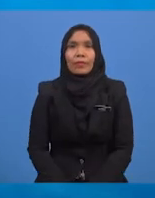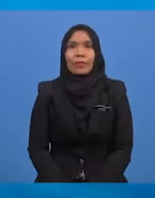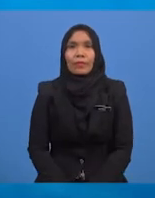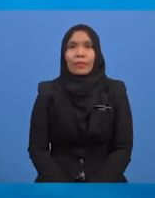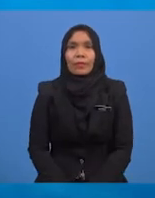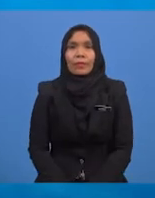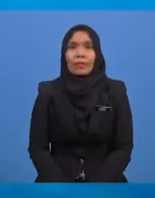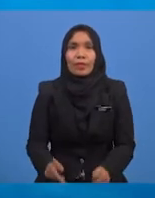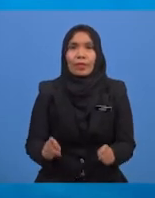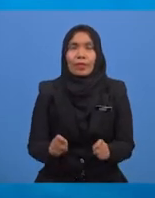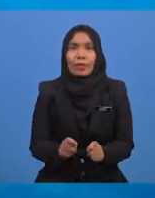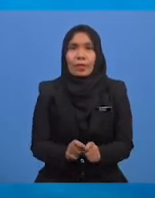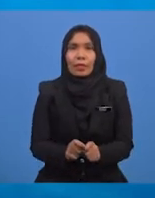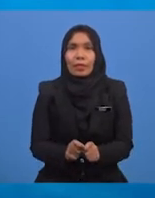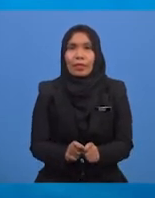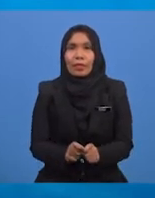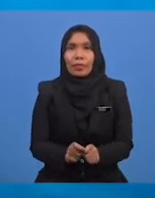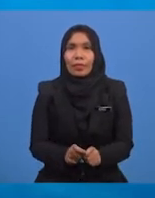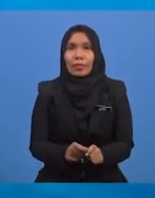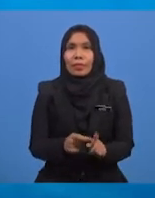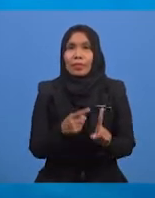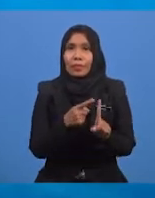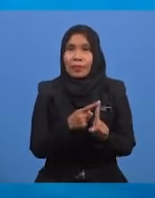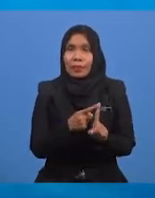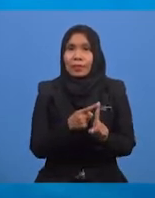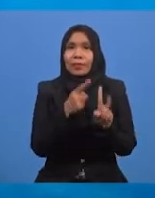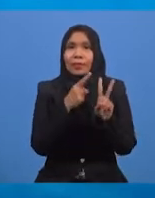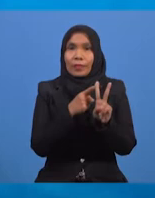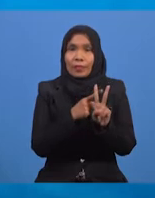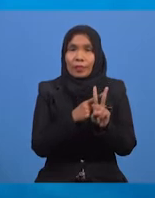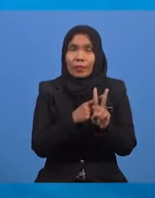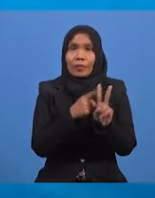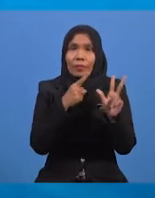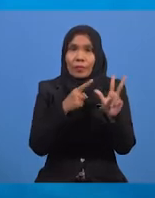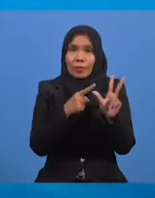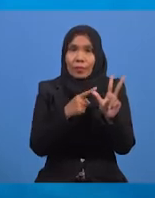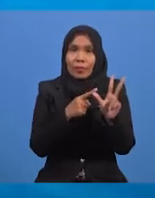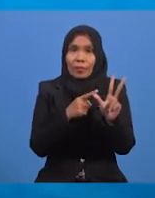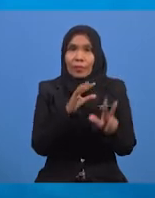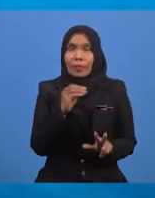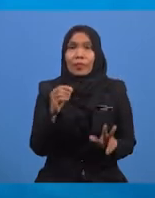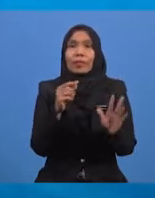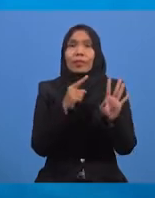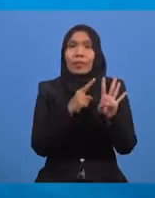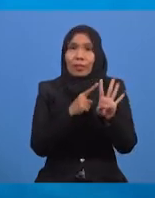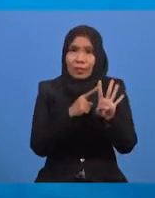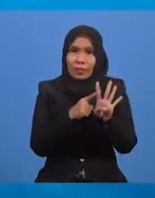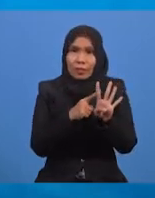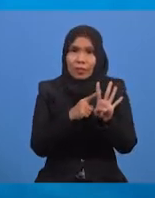seperti pengurusan organisasi, sumber manusia, kecekapan dan kualiti